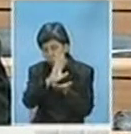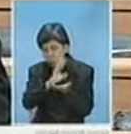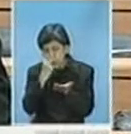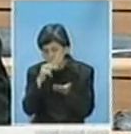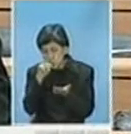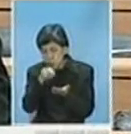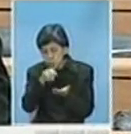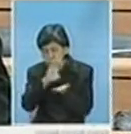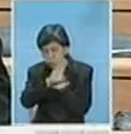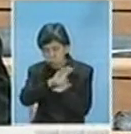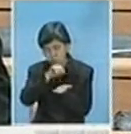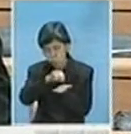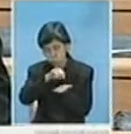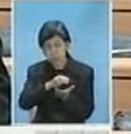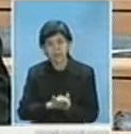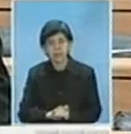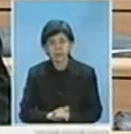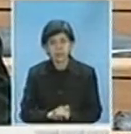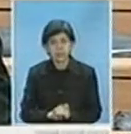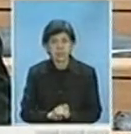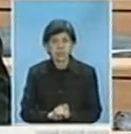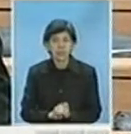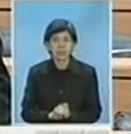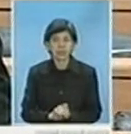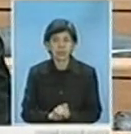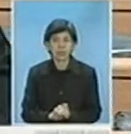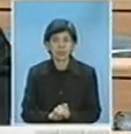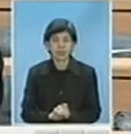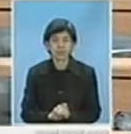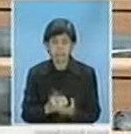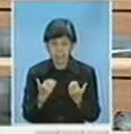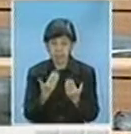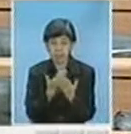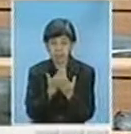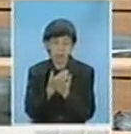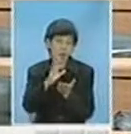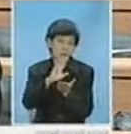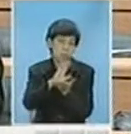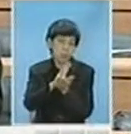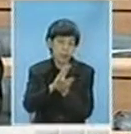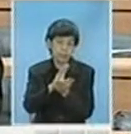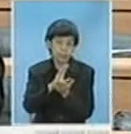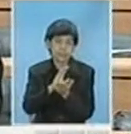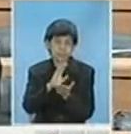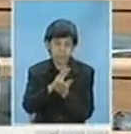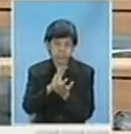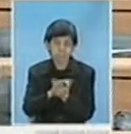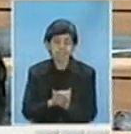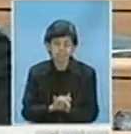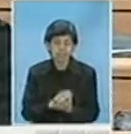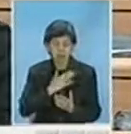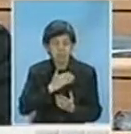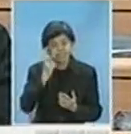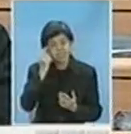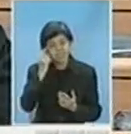นี้วันนี้งบประมาณที่สำนักงบประมาณนั้นก็ผมเข้า